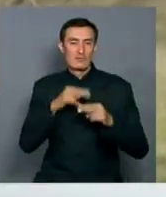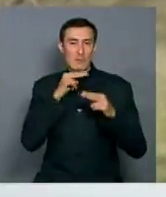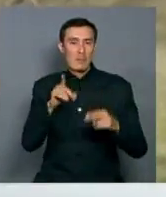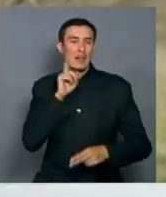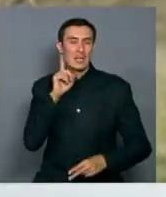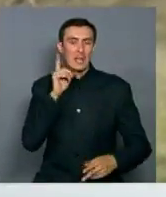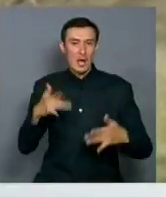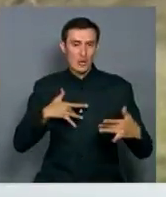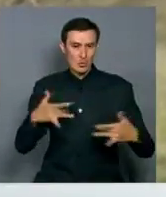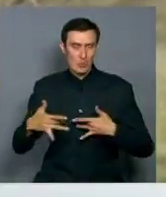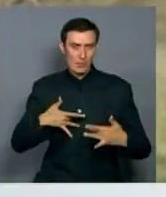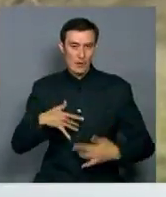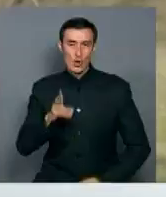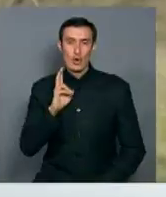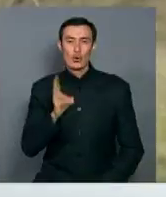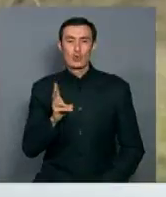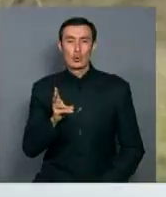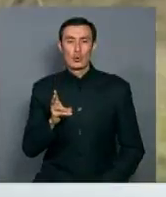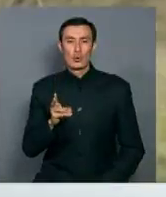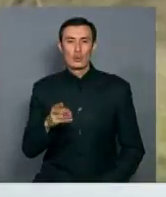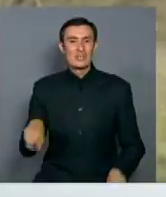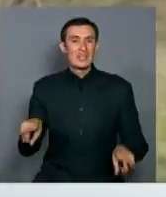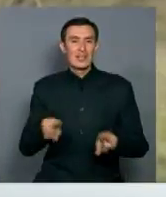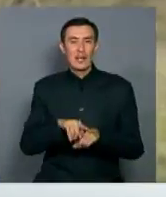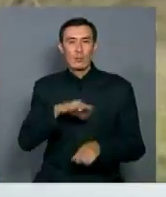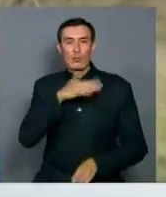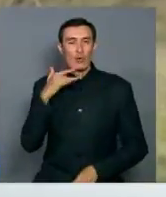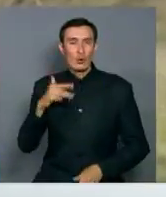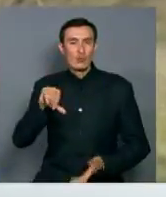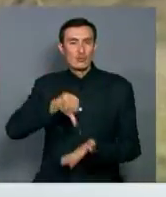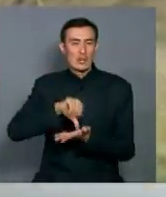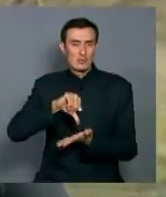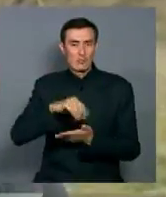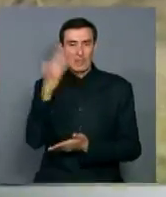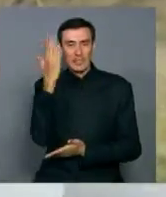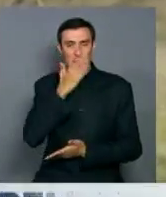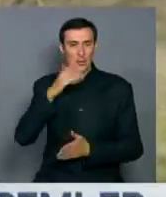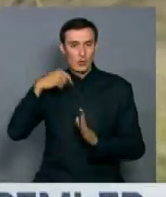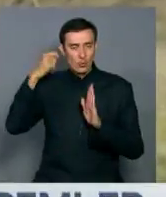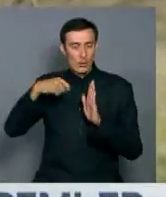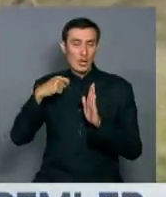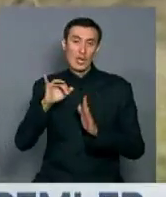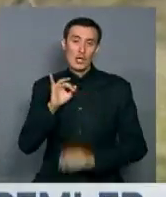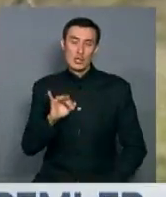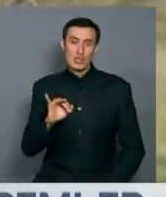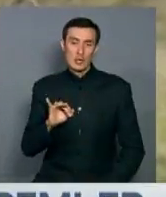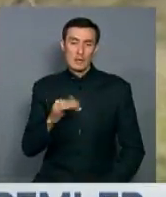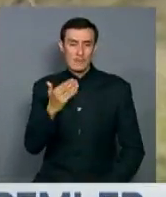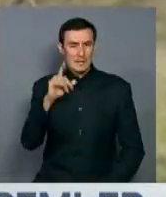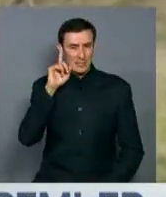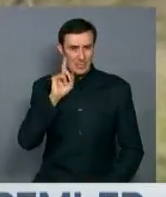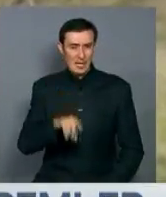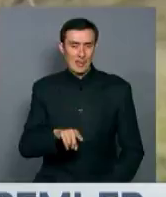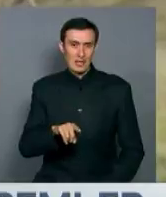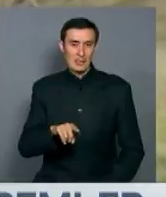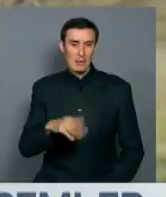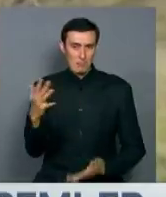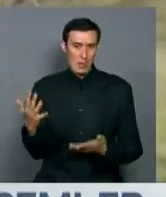актеров, на актеров, которые не так много снимаются в казахстанском кино. И вы знаете,